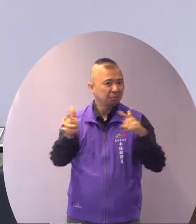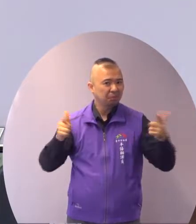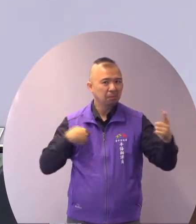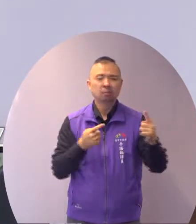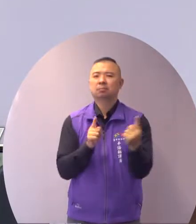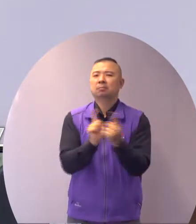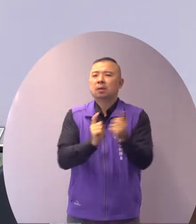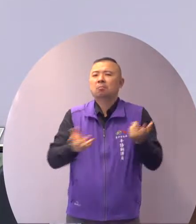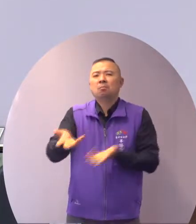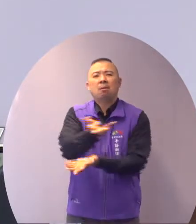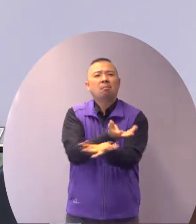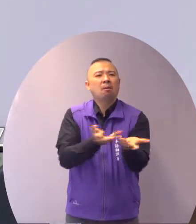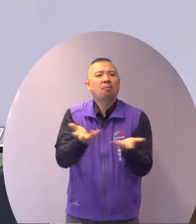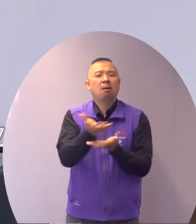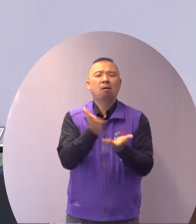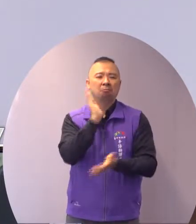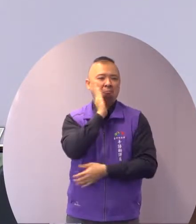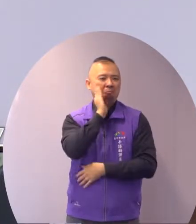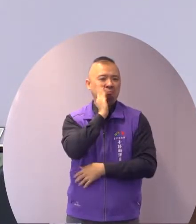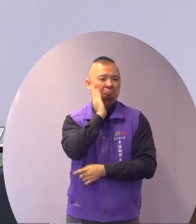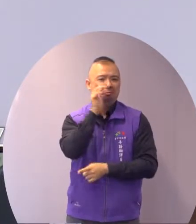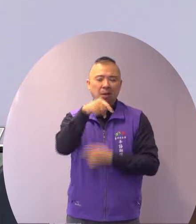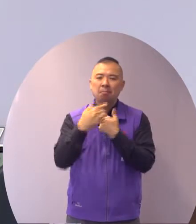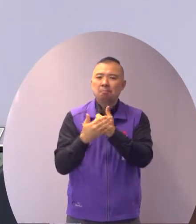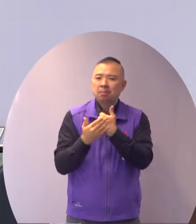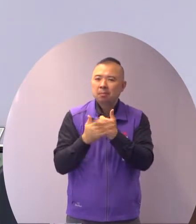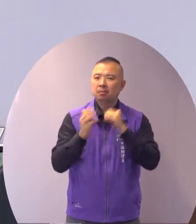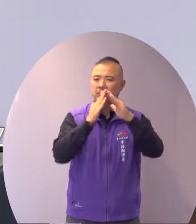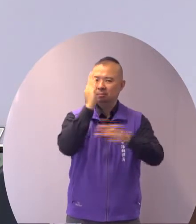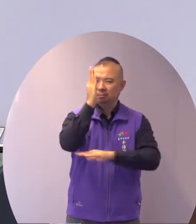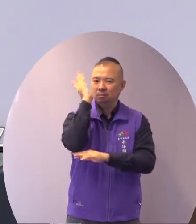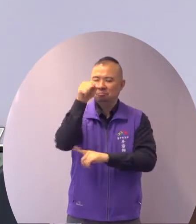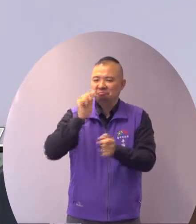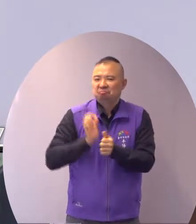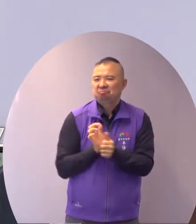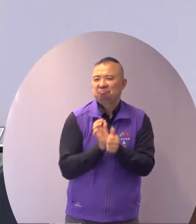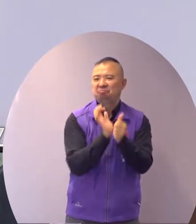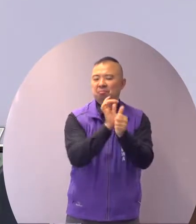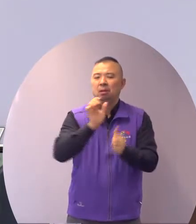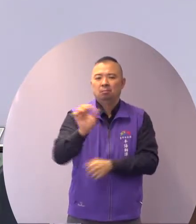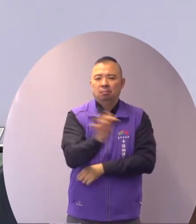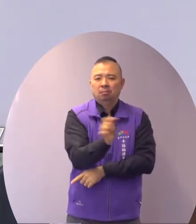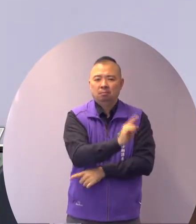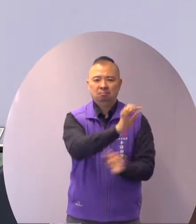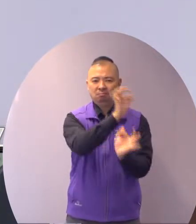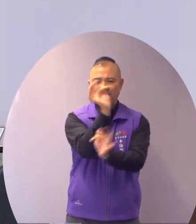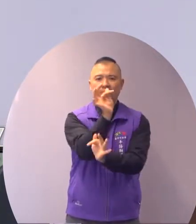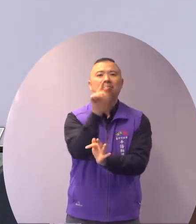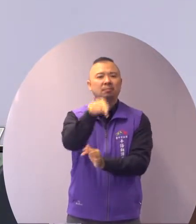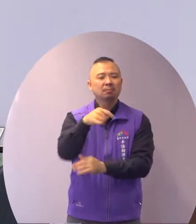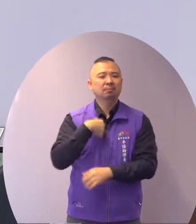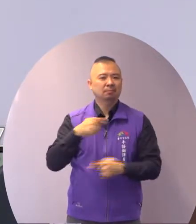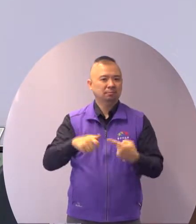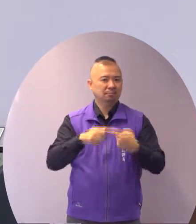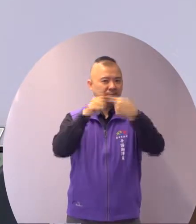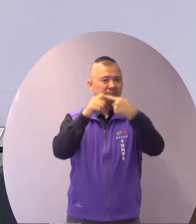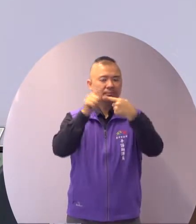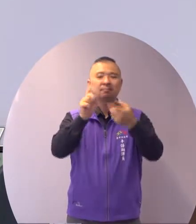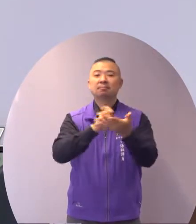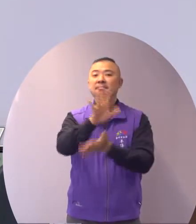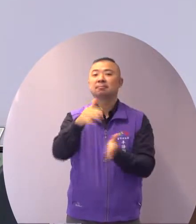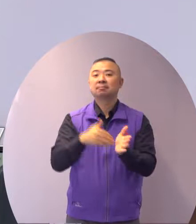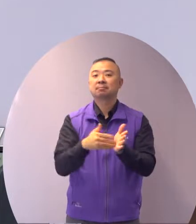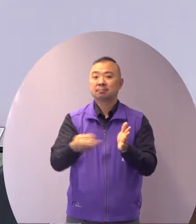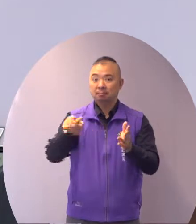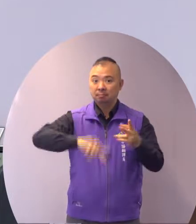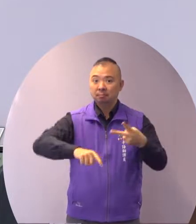或者是表达，会使得我们的市政会议那更有绩效。那以上第一点跟大家报告。第二